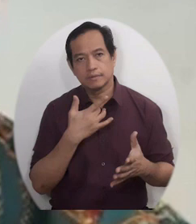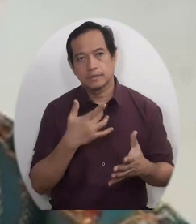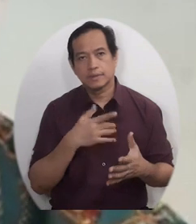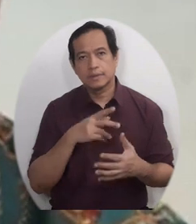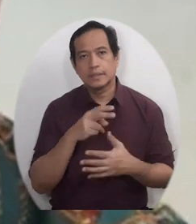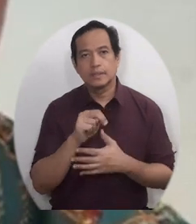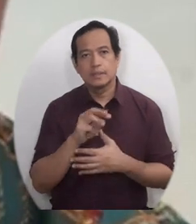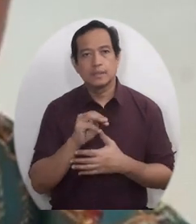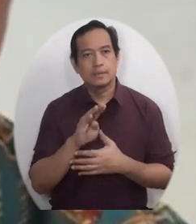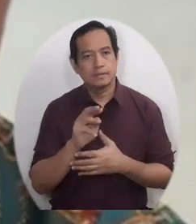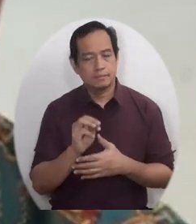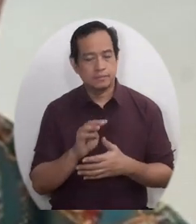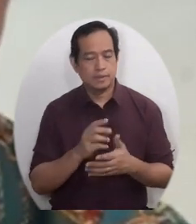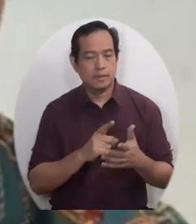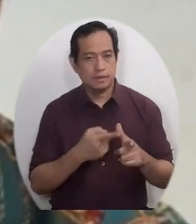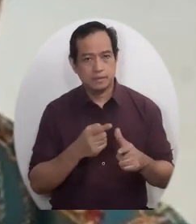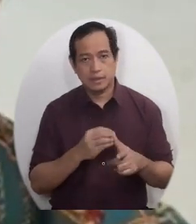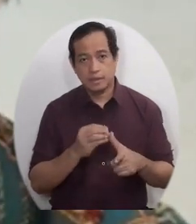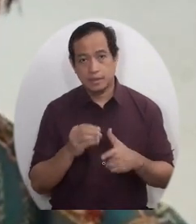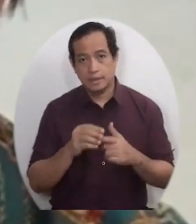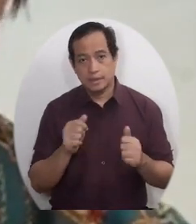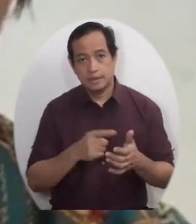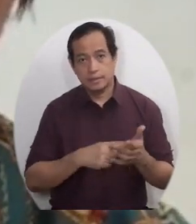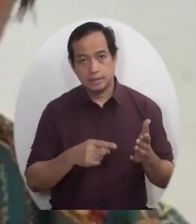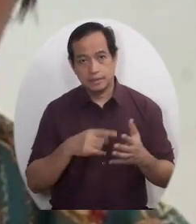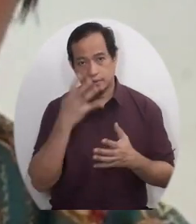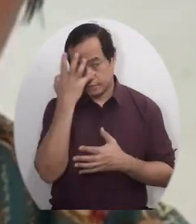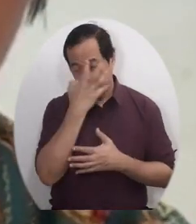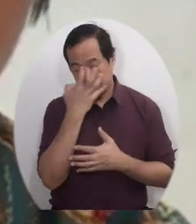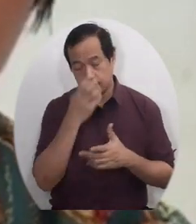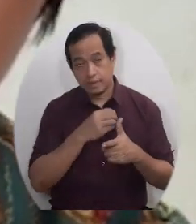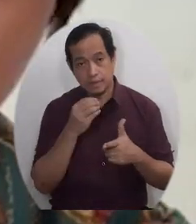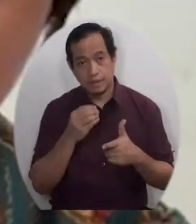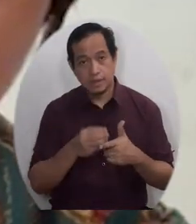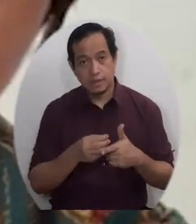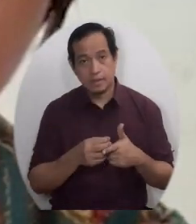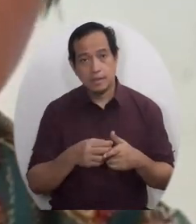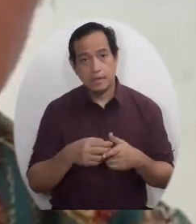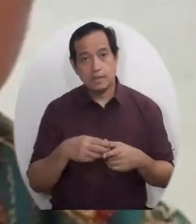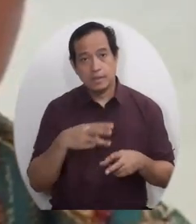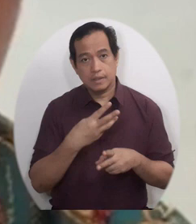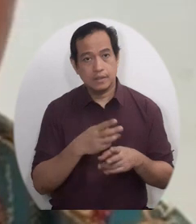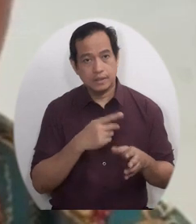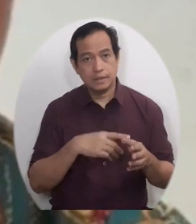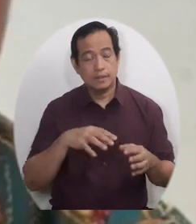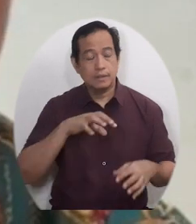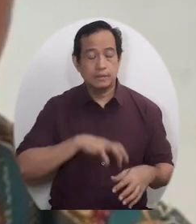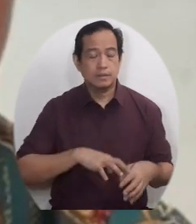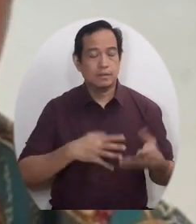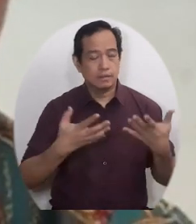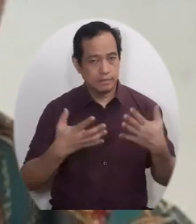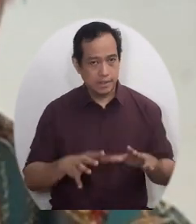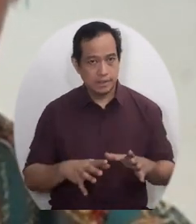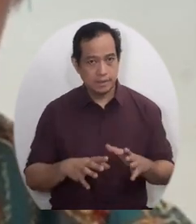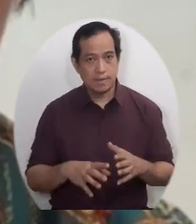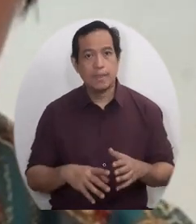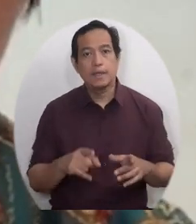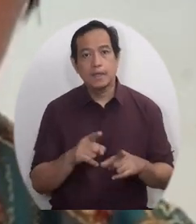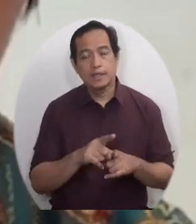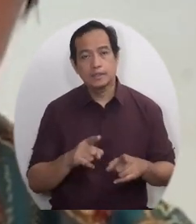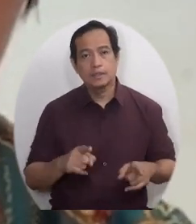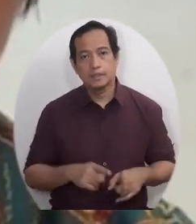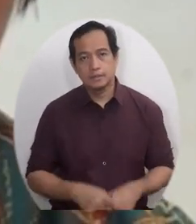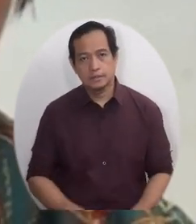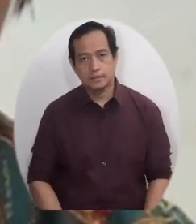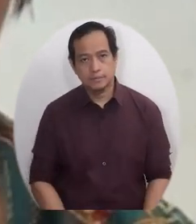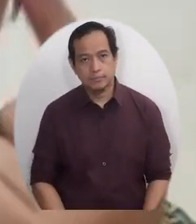no? O pwedeng yung pamamanhid o kaya yung pagkahilo, o kaya pagkawala ng balanse, pwedeng na-stroke na po yun. At saka isa pa po